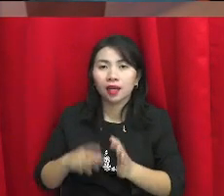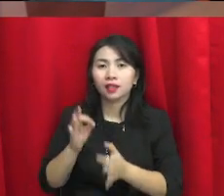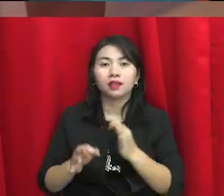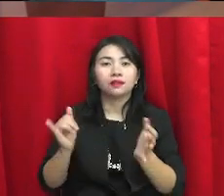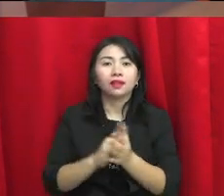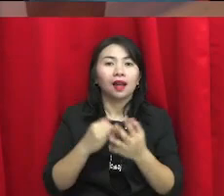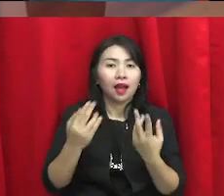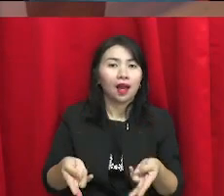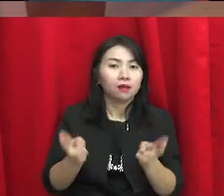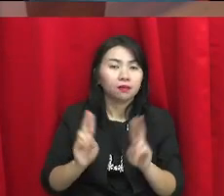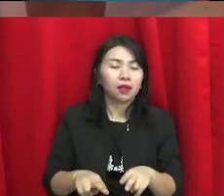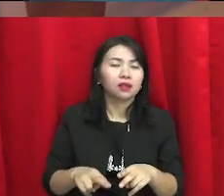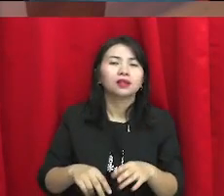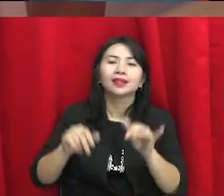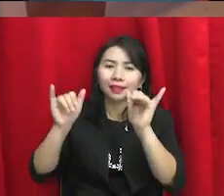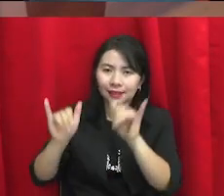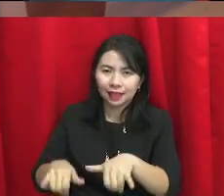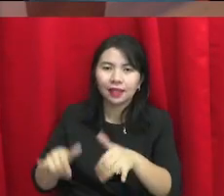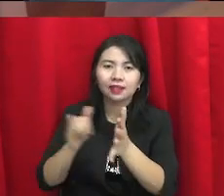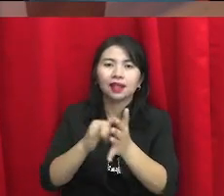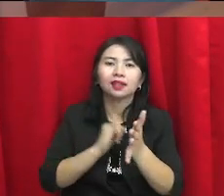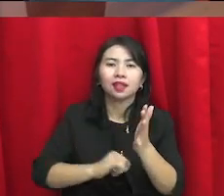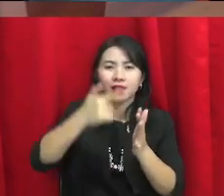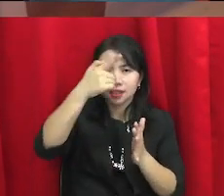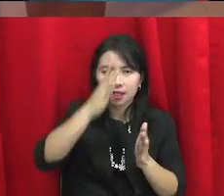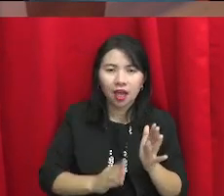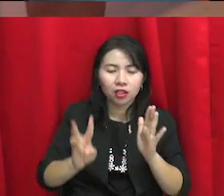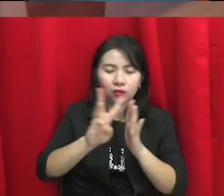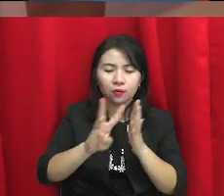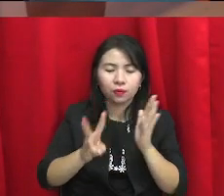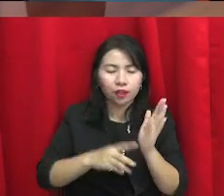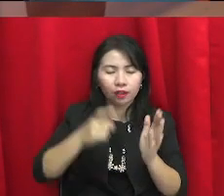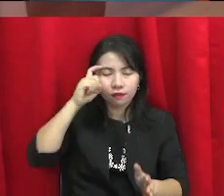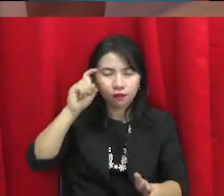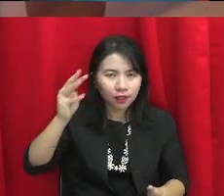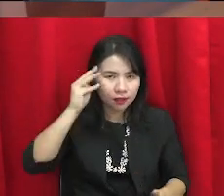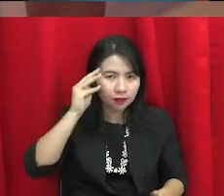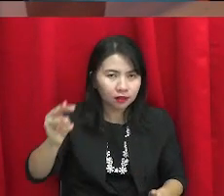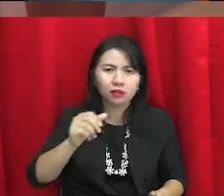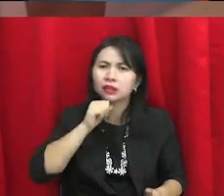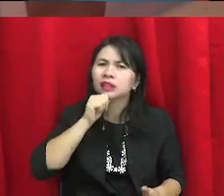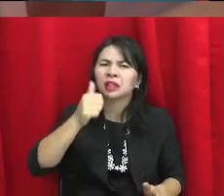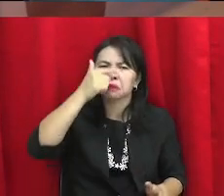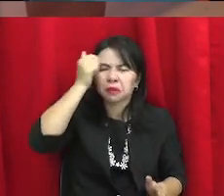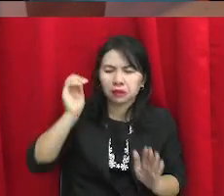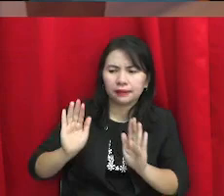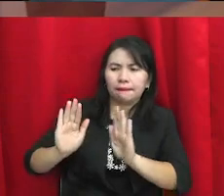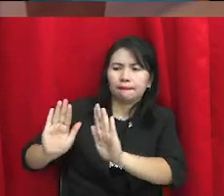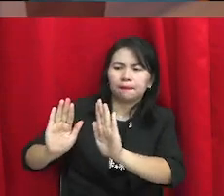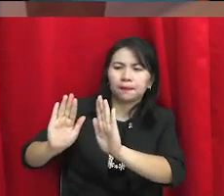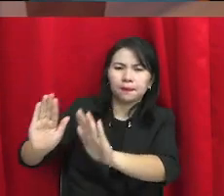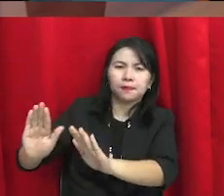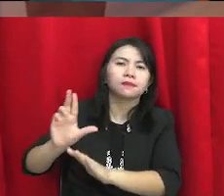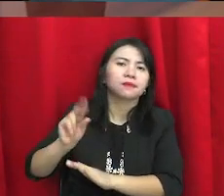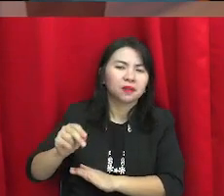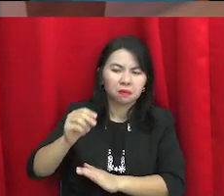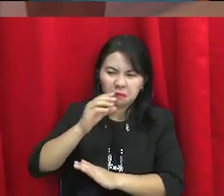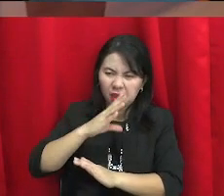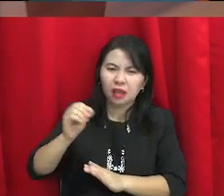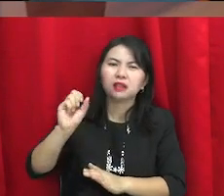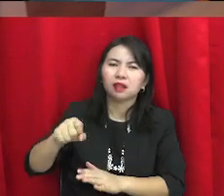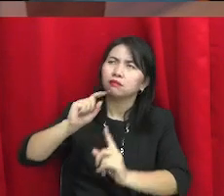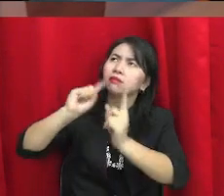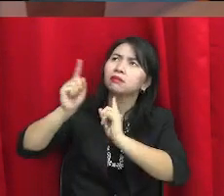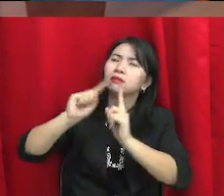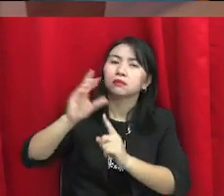na pakiusap niya, will yun ang Ama para sa Kanya. Hindi yun sa ini-insist mo o pakiusap mo sa Panginoon, na, Lord, baka